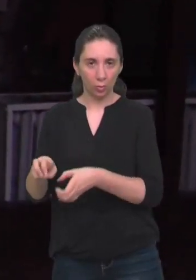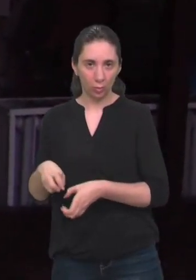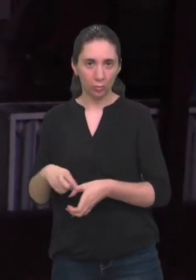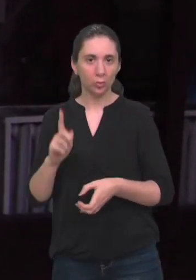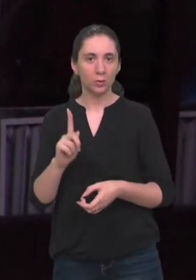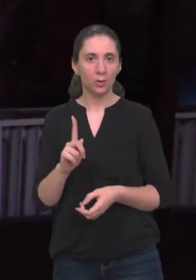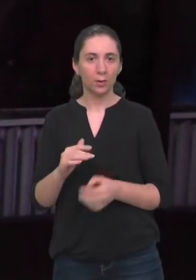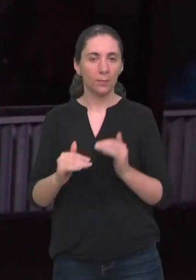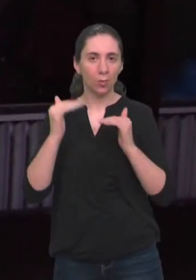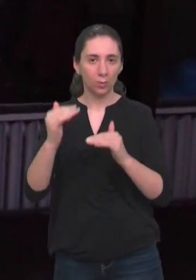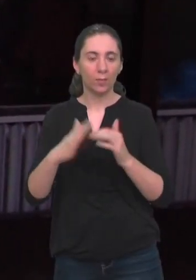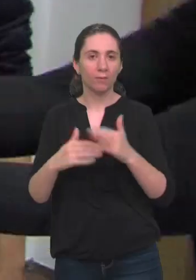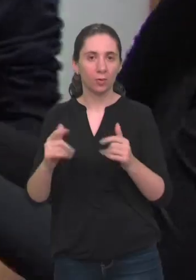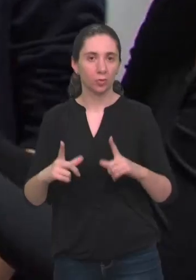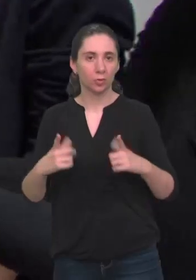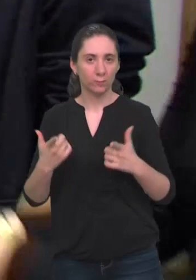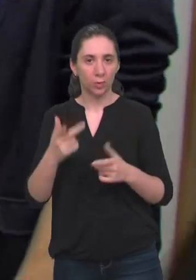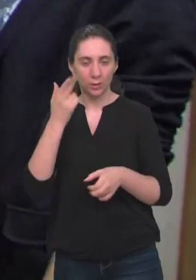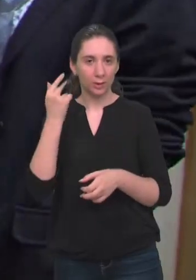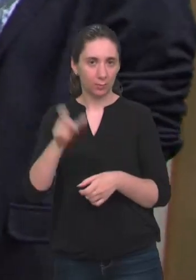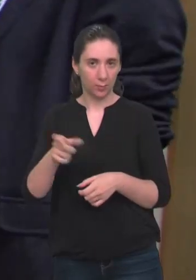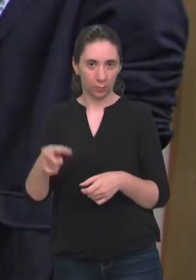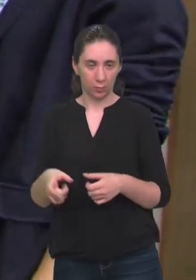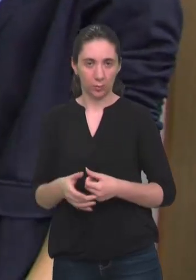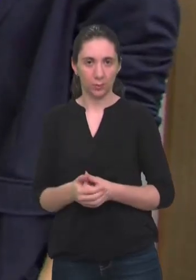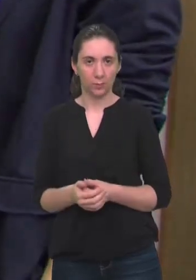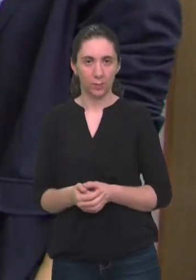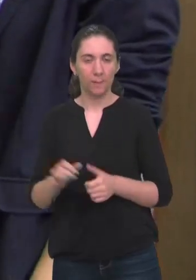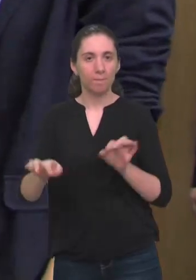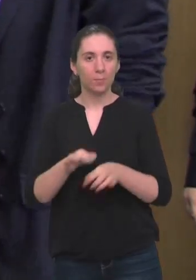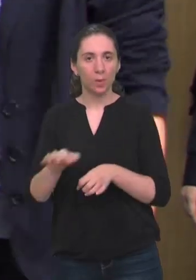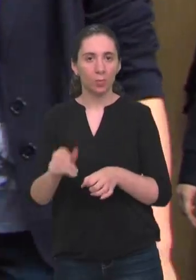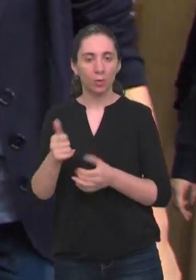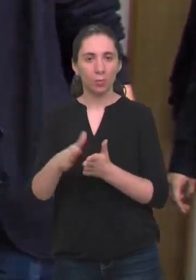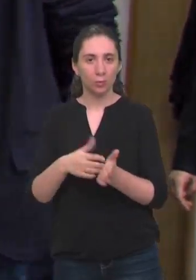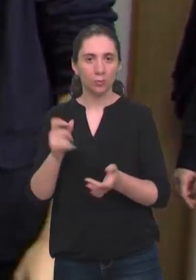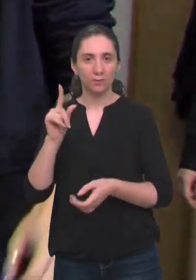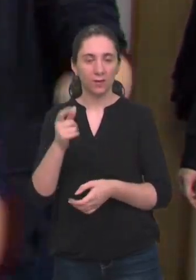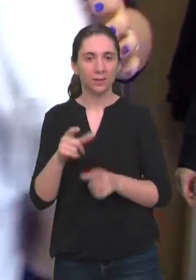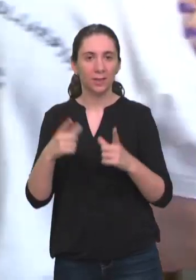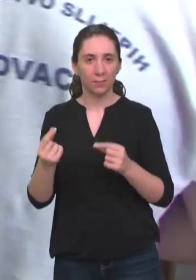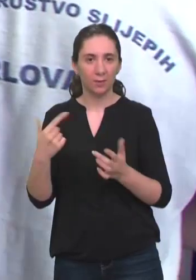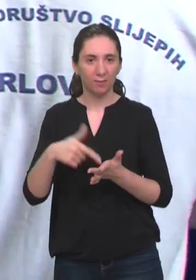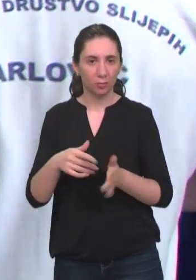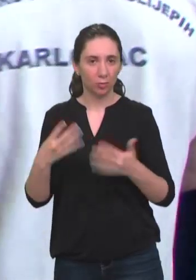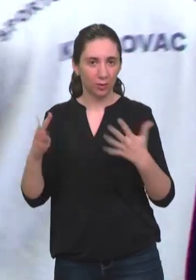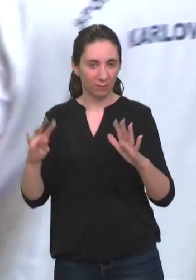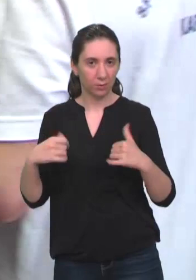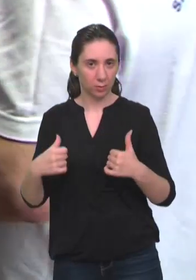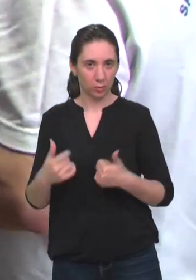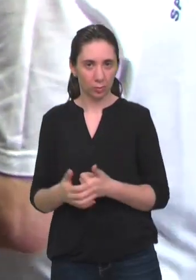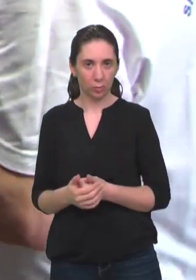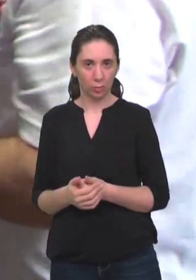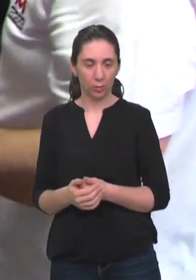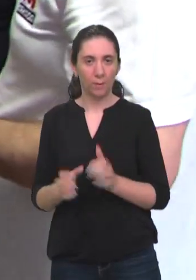i podizanjem kvalitete života slijepih osoba. Projekt je započeo 12. lipnja 2019. godine,